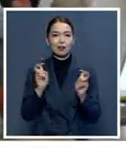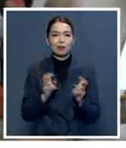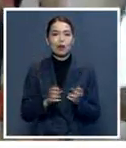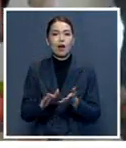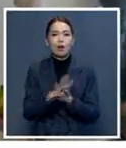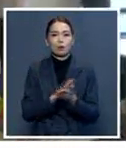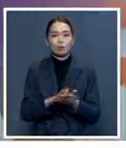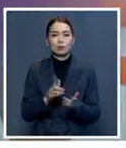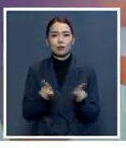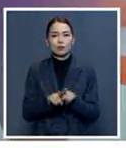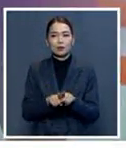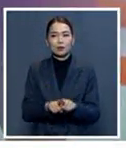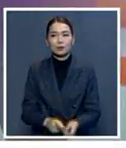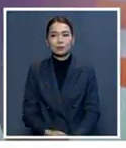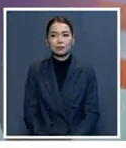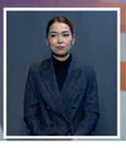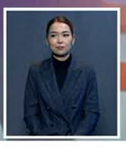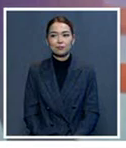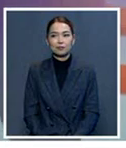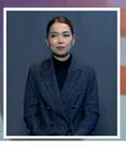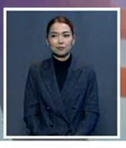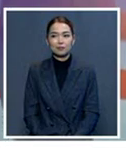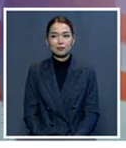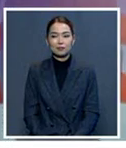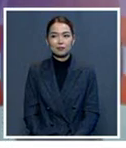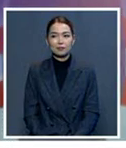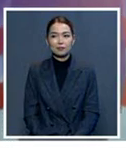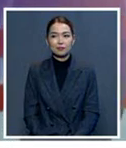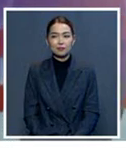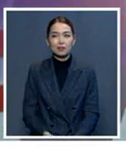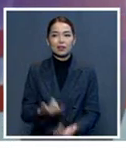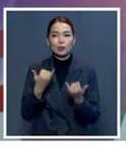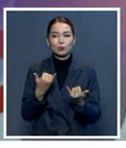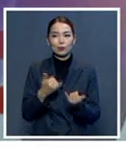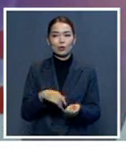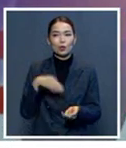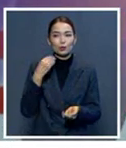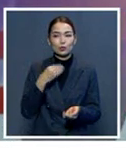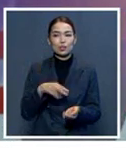кең. Бүгінгі іс-шара енді Түркістан газетінің 25 жылдығына арналып отыр.